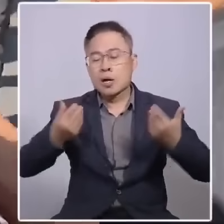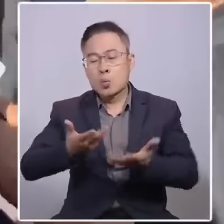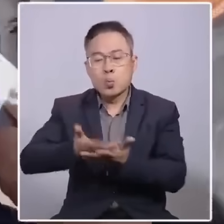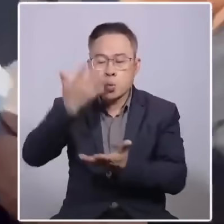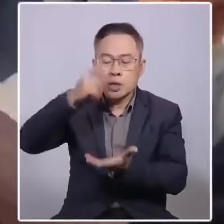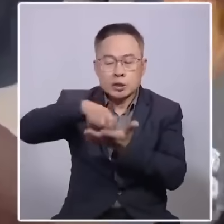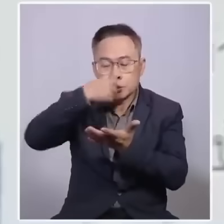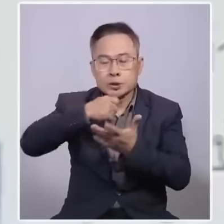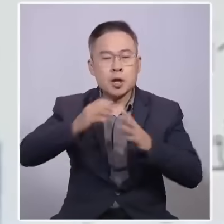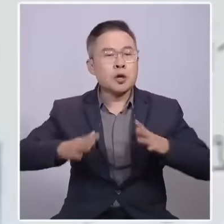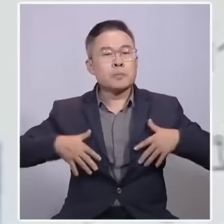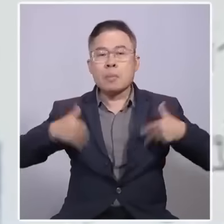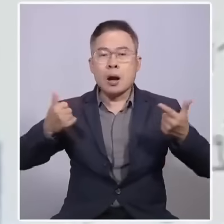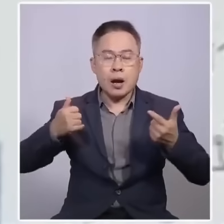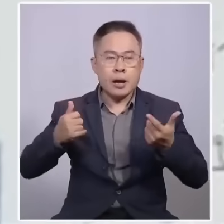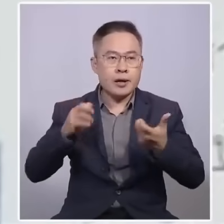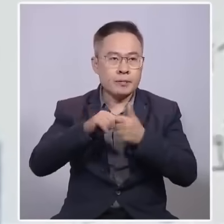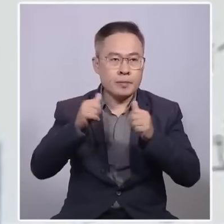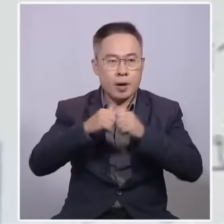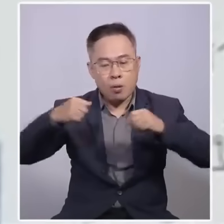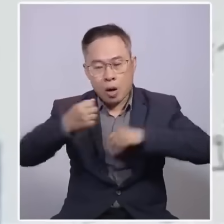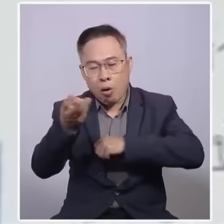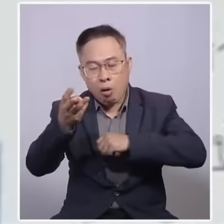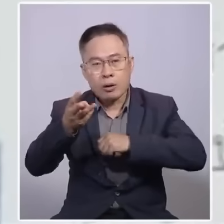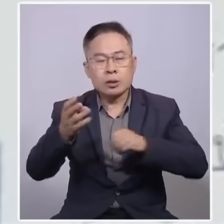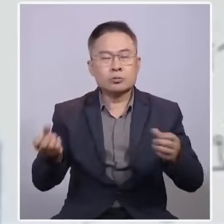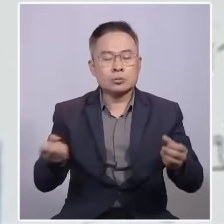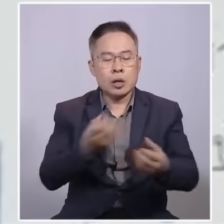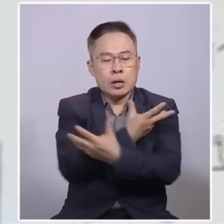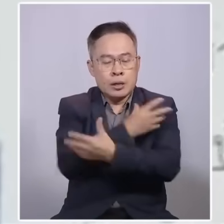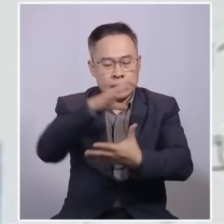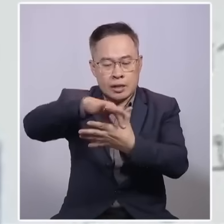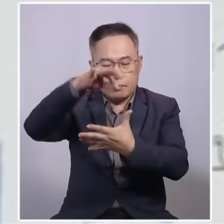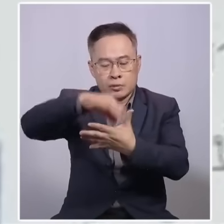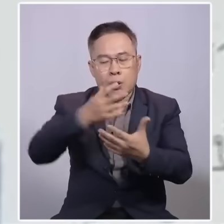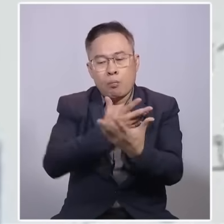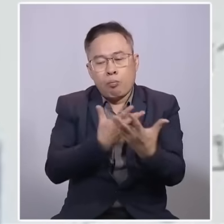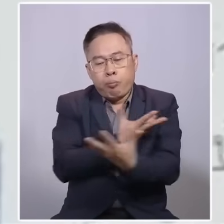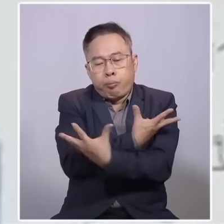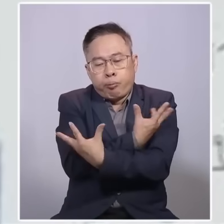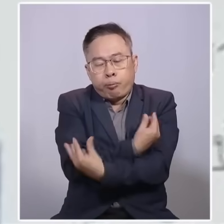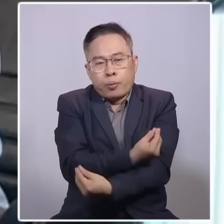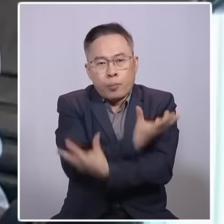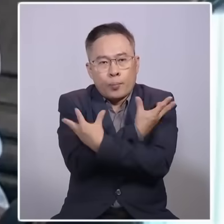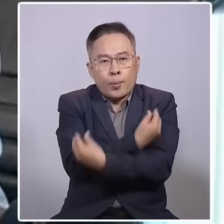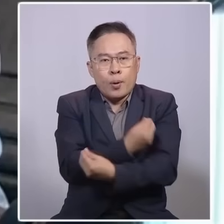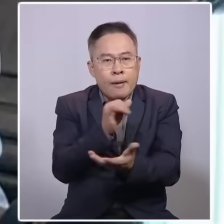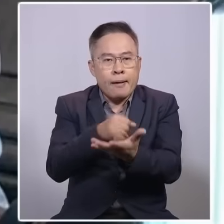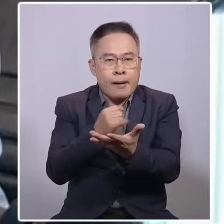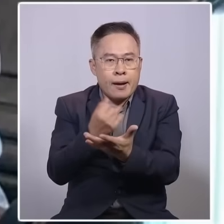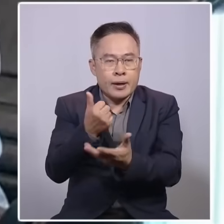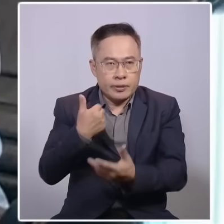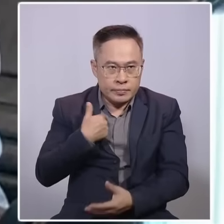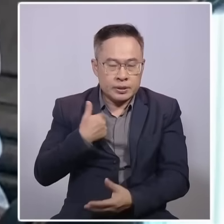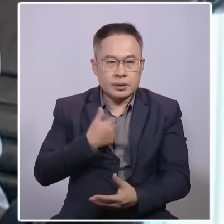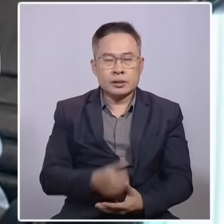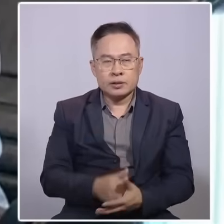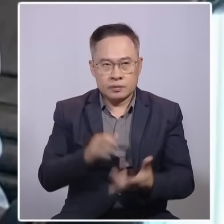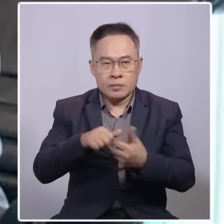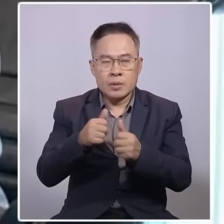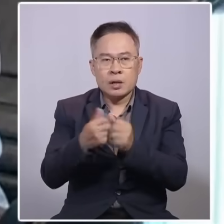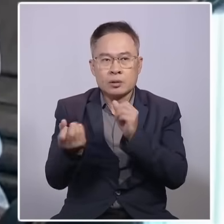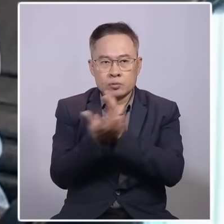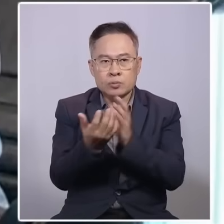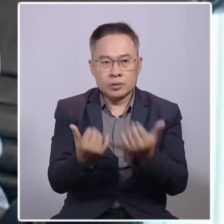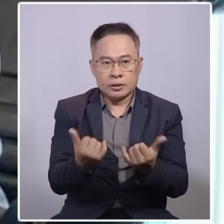ว่าถ้าไปหลบอยู่ในป่าจริงๆแล้วด้วยพฤติกรรมของเสี่ยแป้งที่เป็นคนกินหรูอยู่สบายบวกกับมีโรคประจำตัวที่อ้างว่าเป็นโรคกล้าม